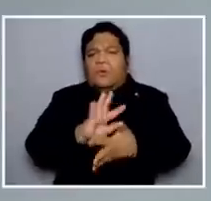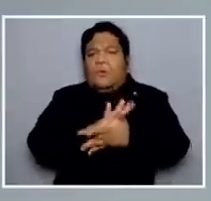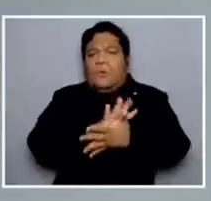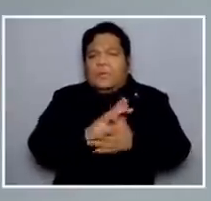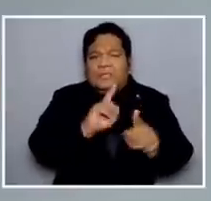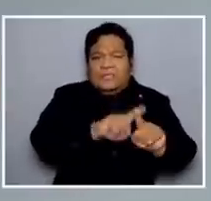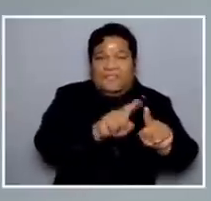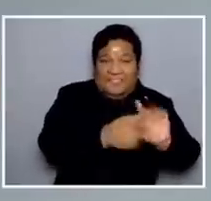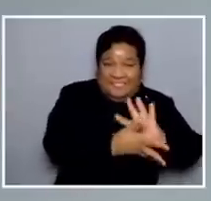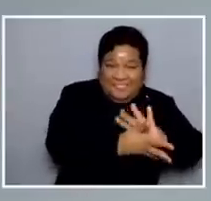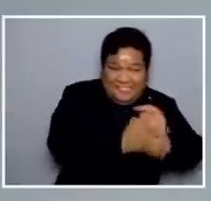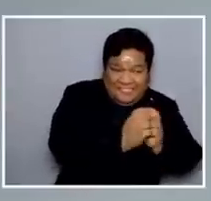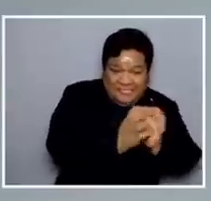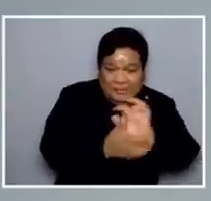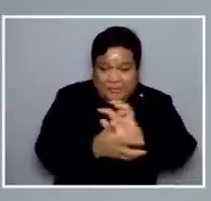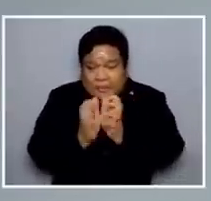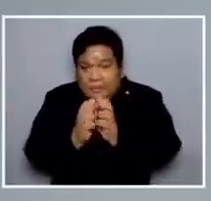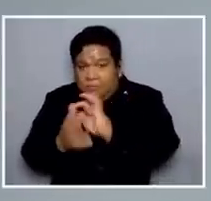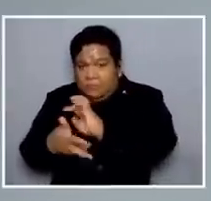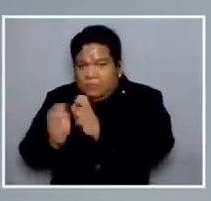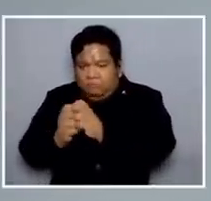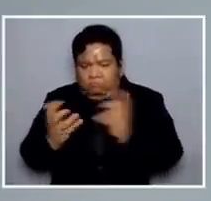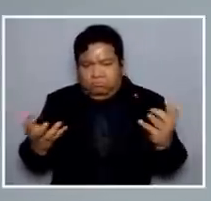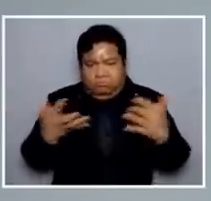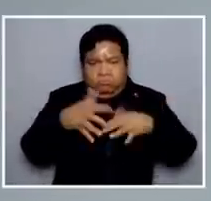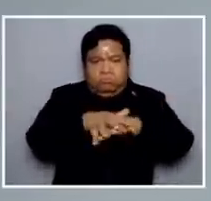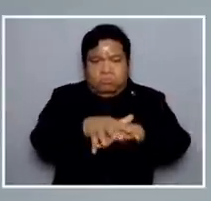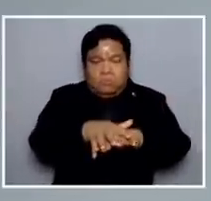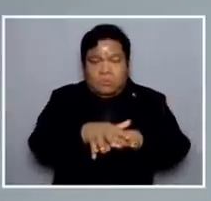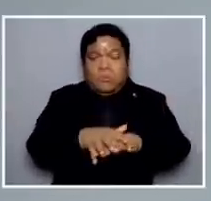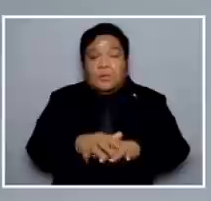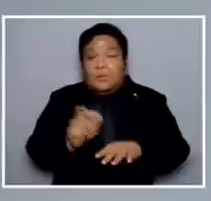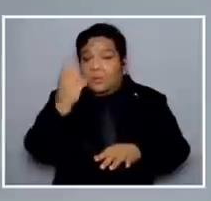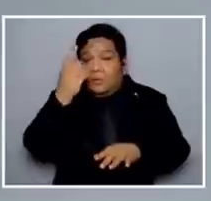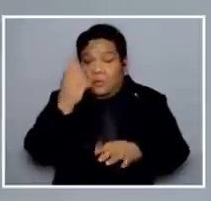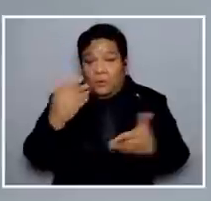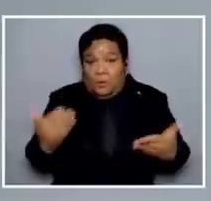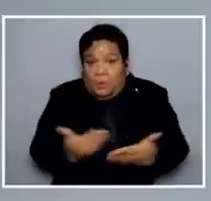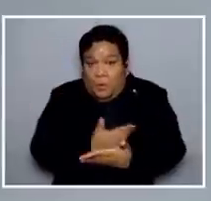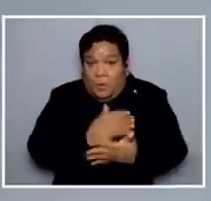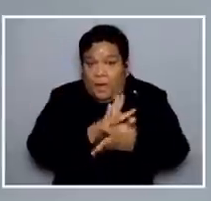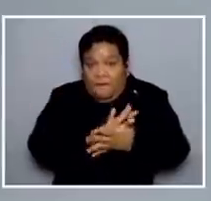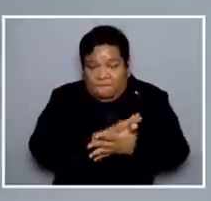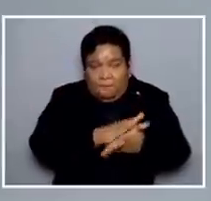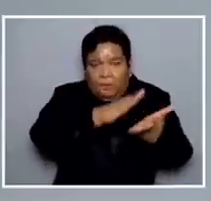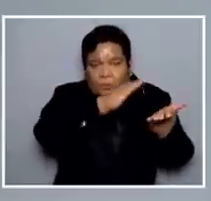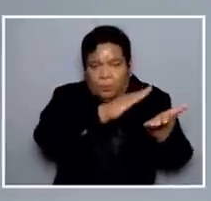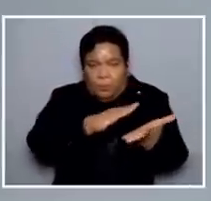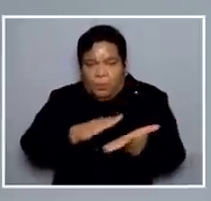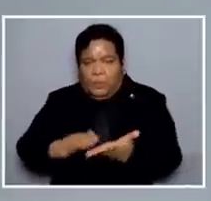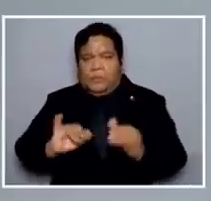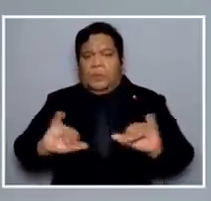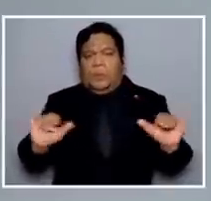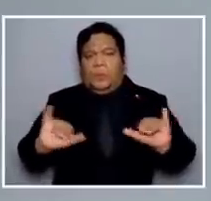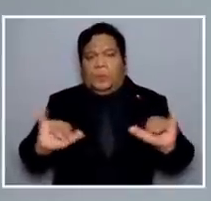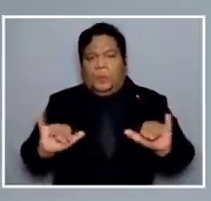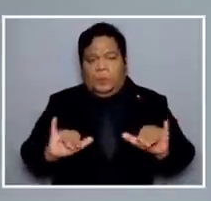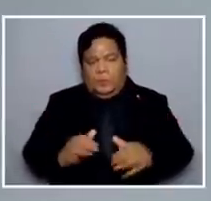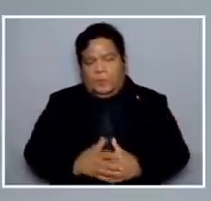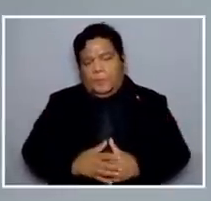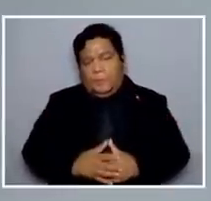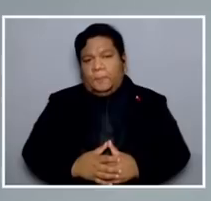nito. Samantala, nananatili namang mababa ang mga bagong kaso ng COVID-19 sa bansa.